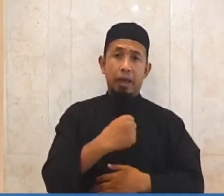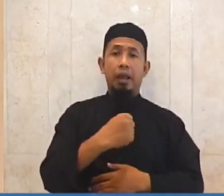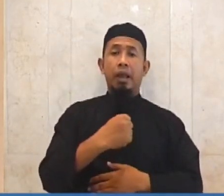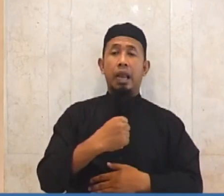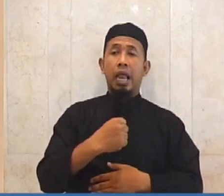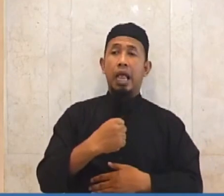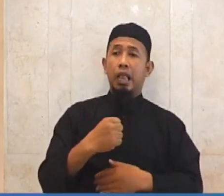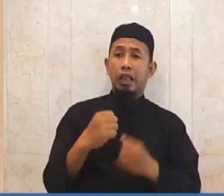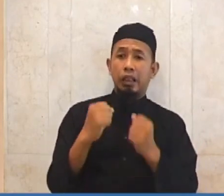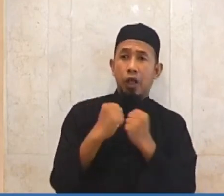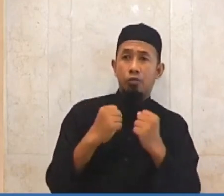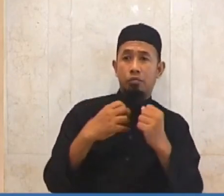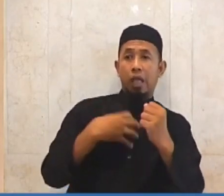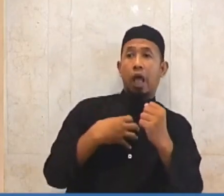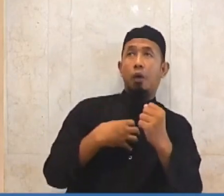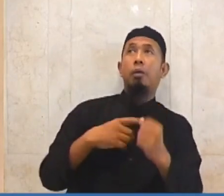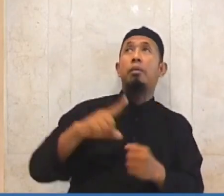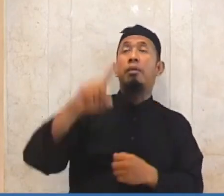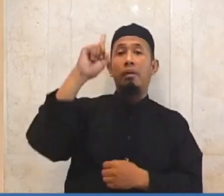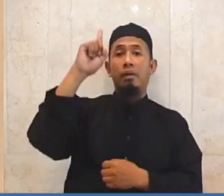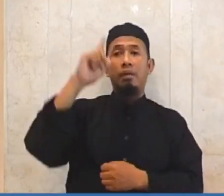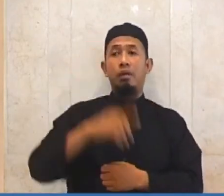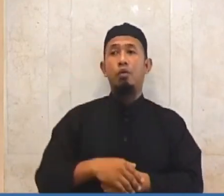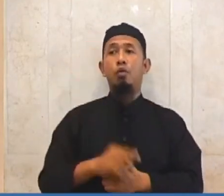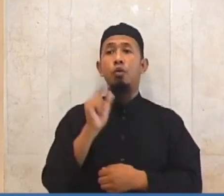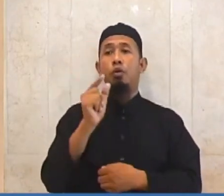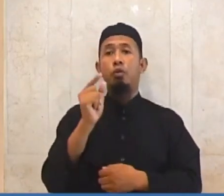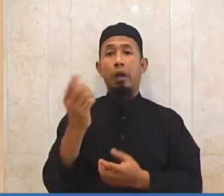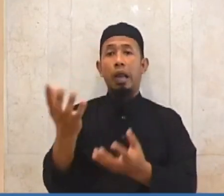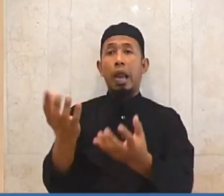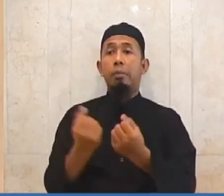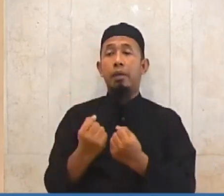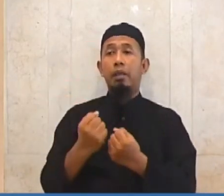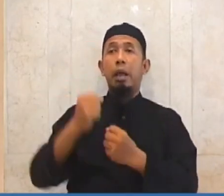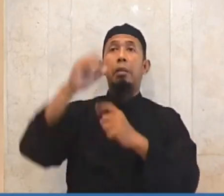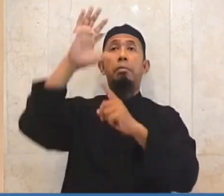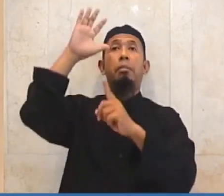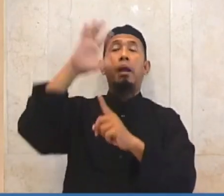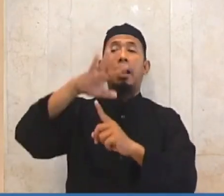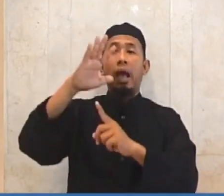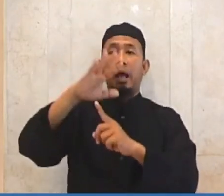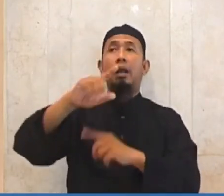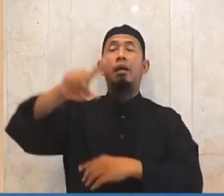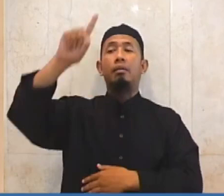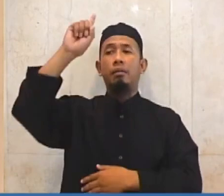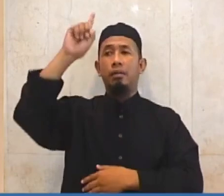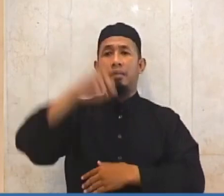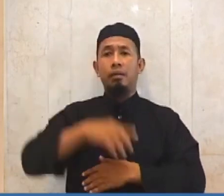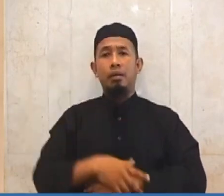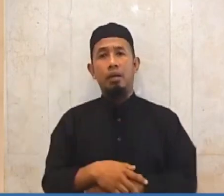yang sungguh-sungguh agar mendatangkan keberkahan dari Allah subhanahu wa